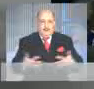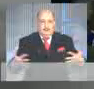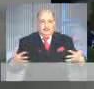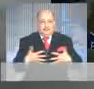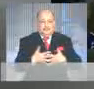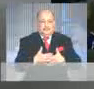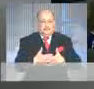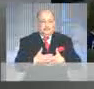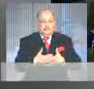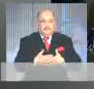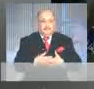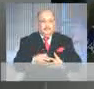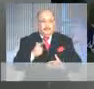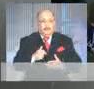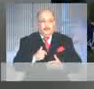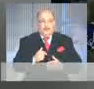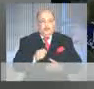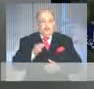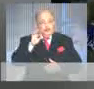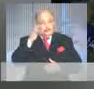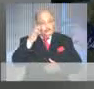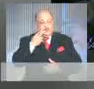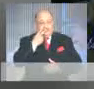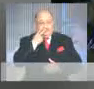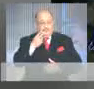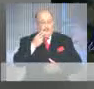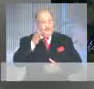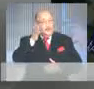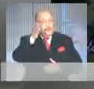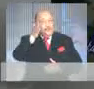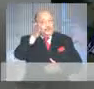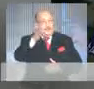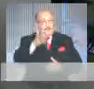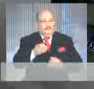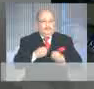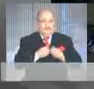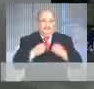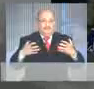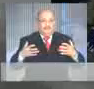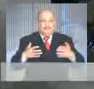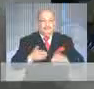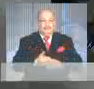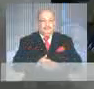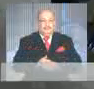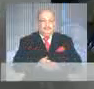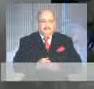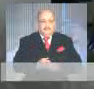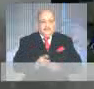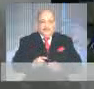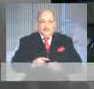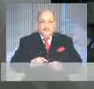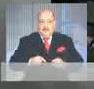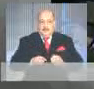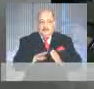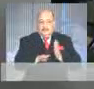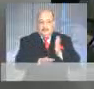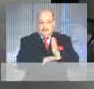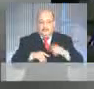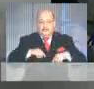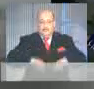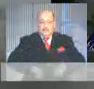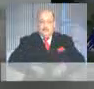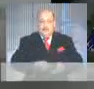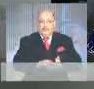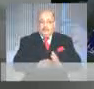هما معناها لبس عليهم النقصوا لهم شوية دعم باش نوجهوه للاستثمار في الجهات إلى آخره. هذا جانب وأكدت أيضا